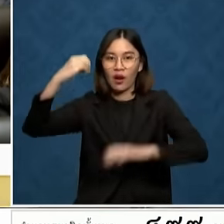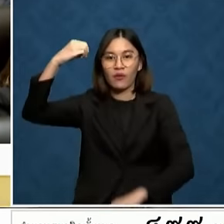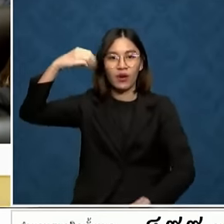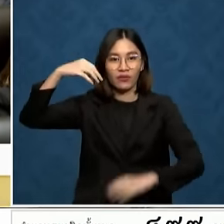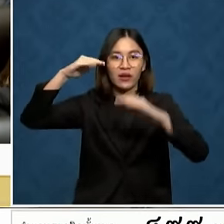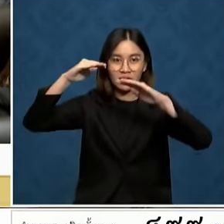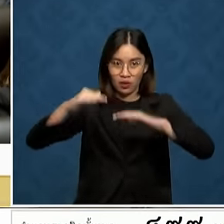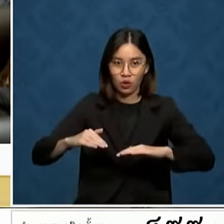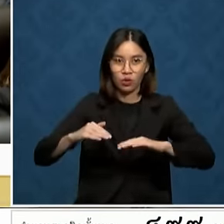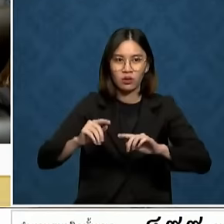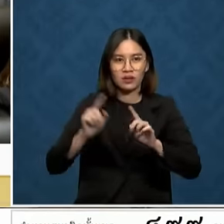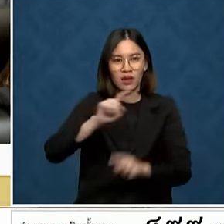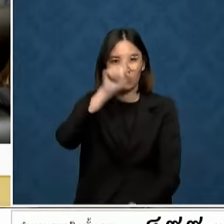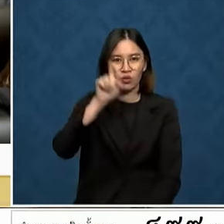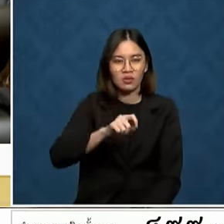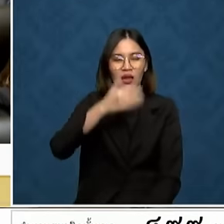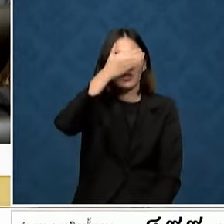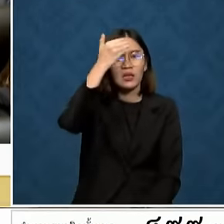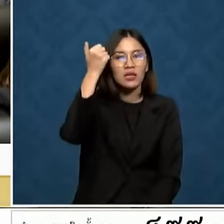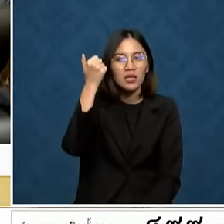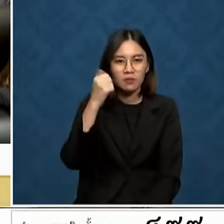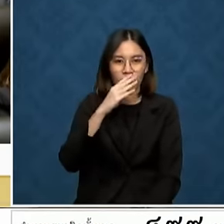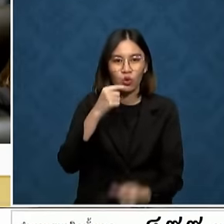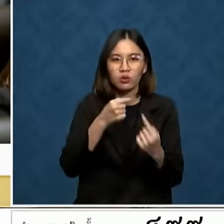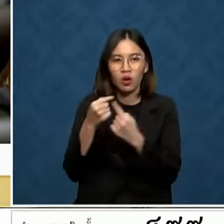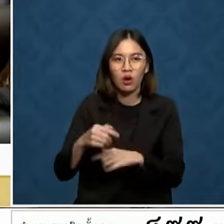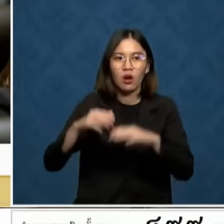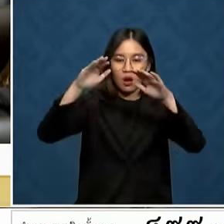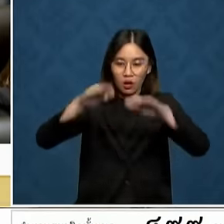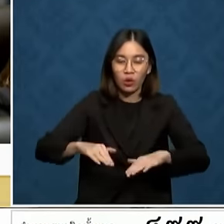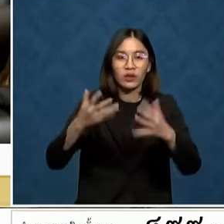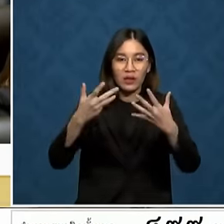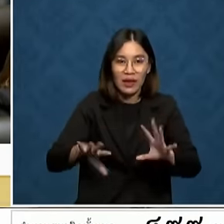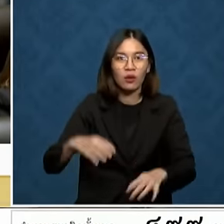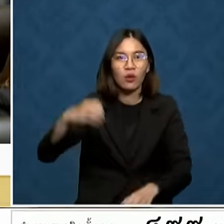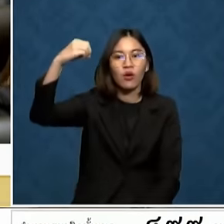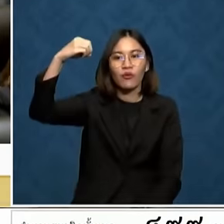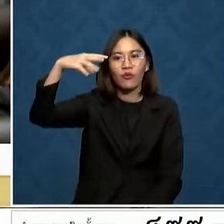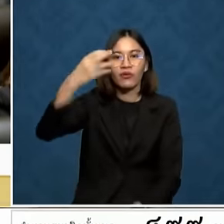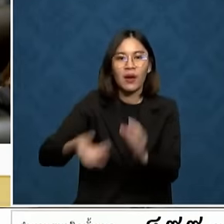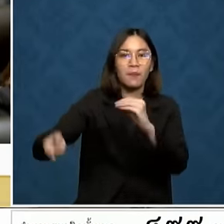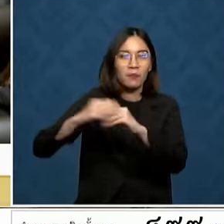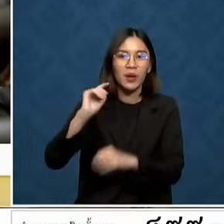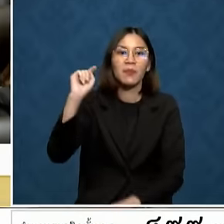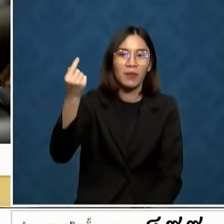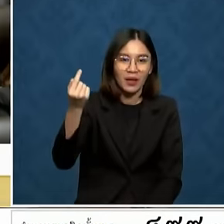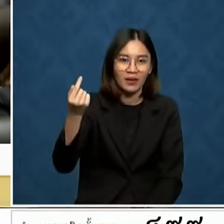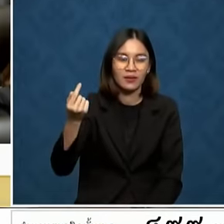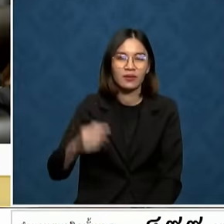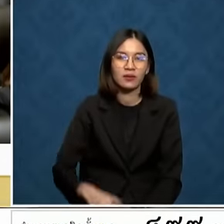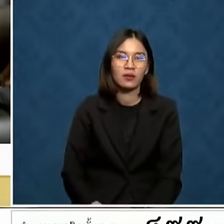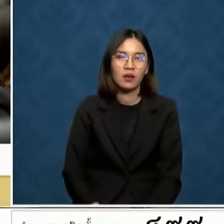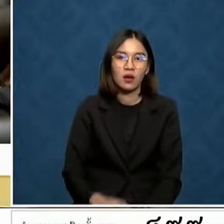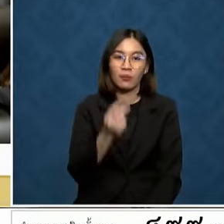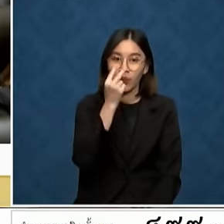ทันทีแต่ สงสยรฐบาลจะลพูดต่ออสนิต วาอ ลททัที ไปแล้วค่าไฟกจะเดงกบขมาทัที เช่นกันเพร